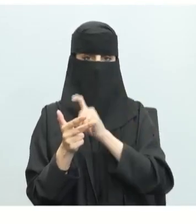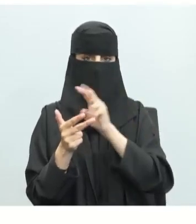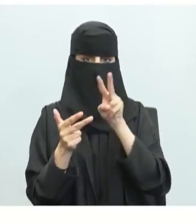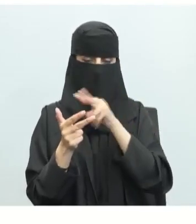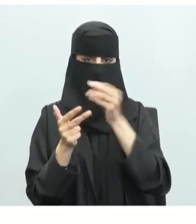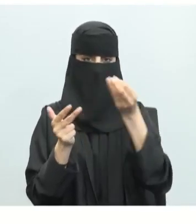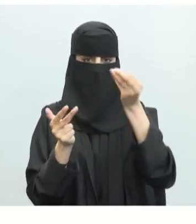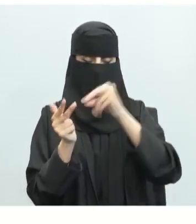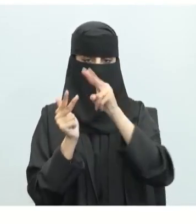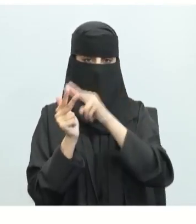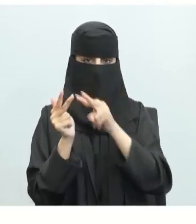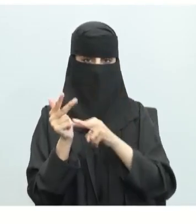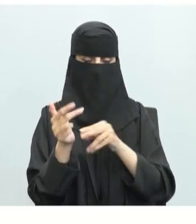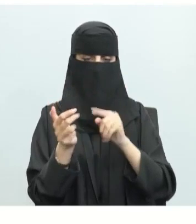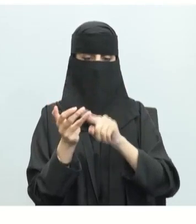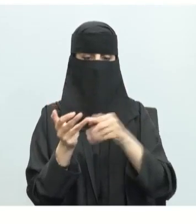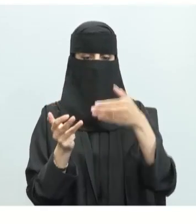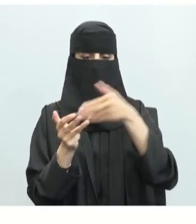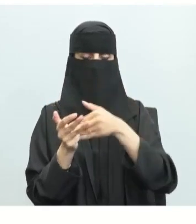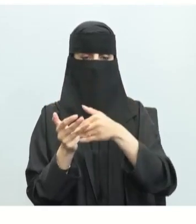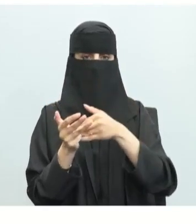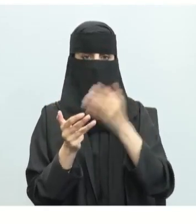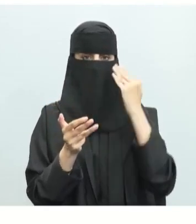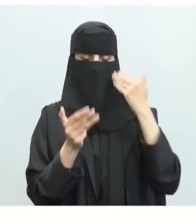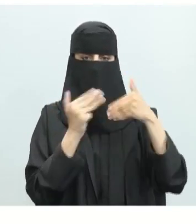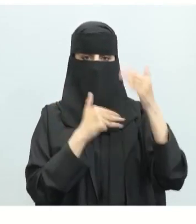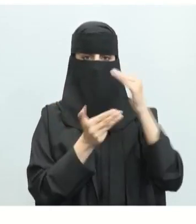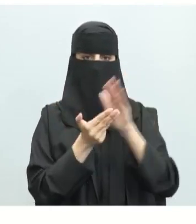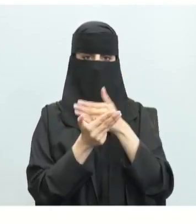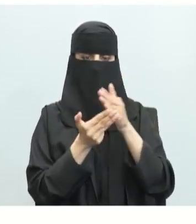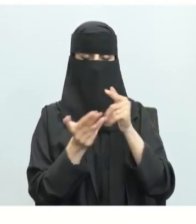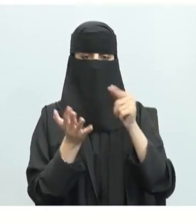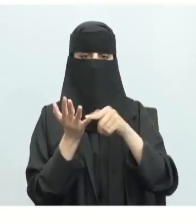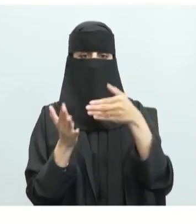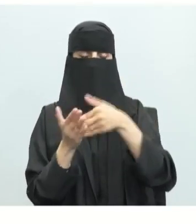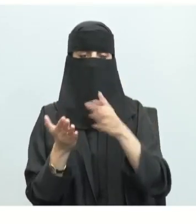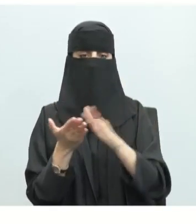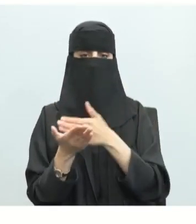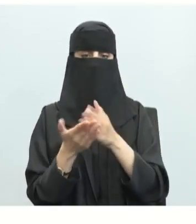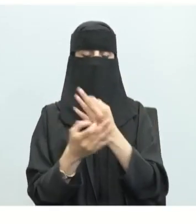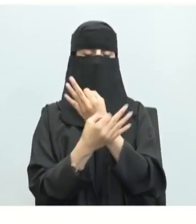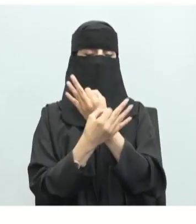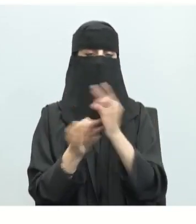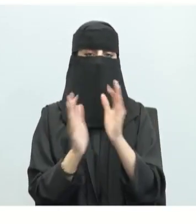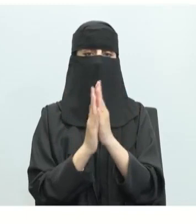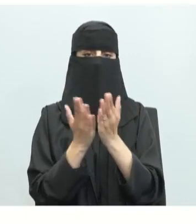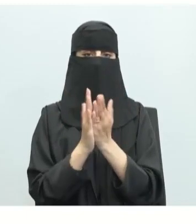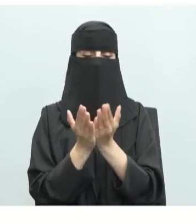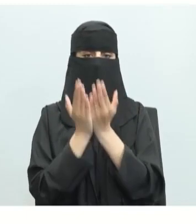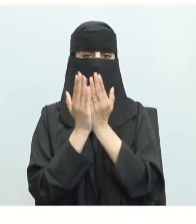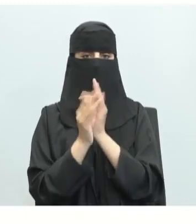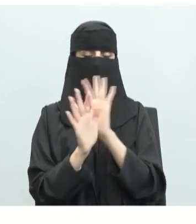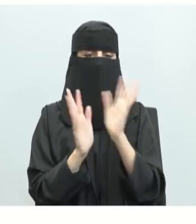جيدا واستعملوها في كل ما ستقرؤونه من نصوص أو حتى وقت استذكاركم،